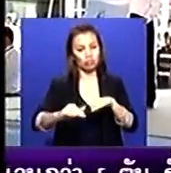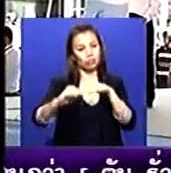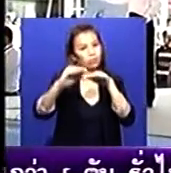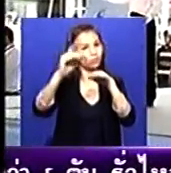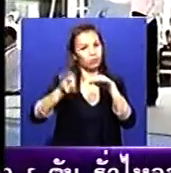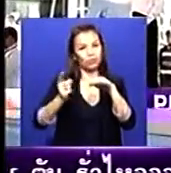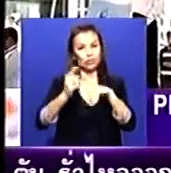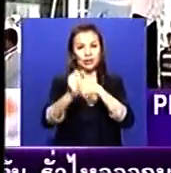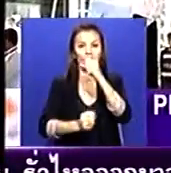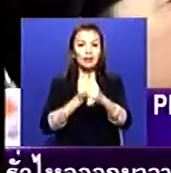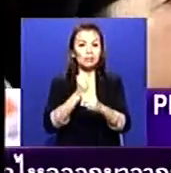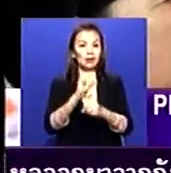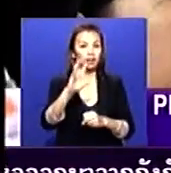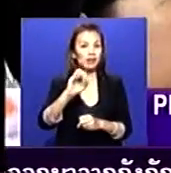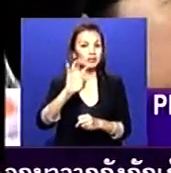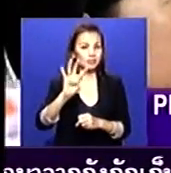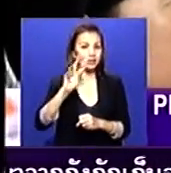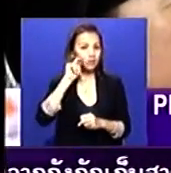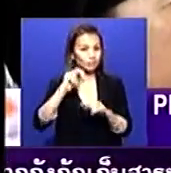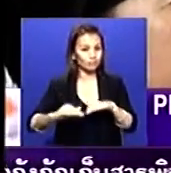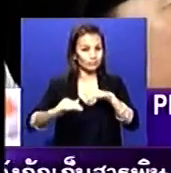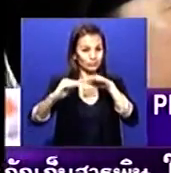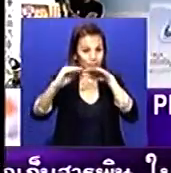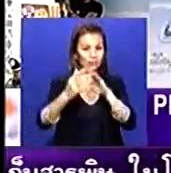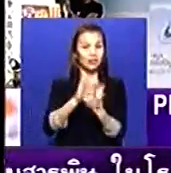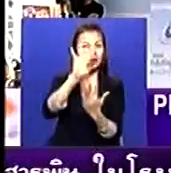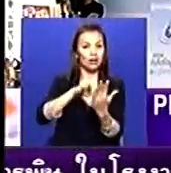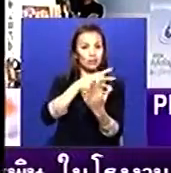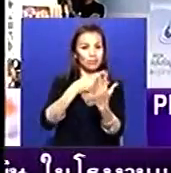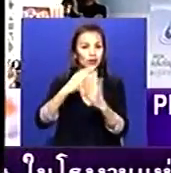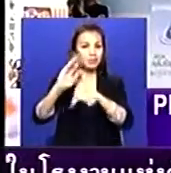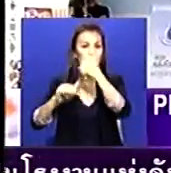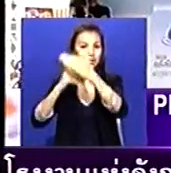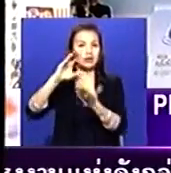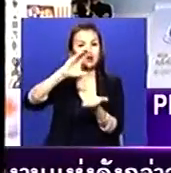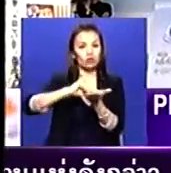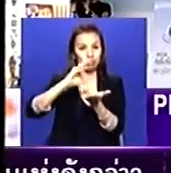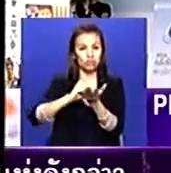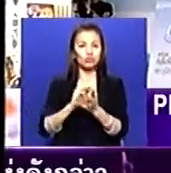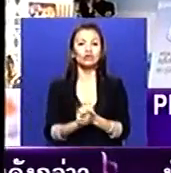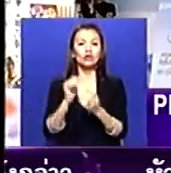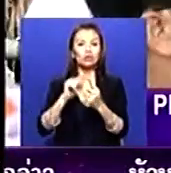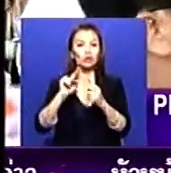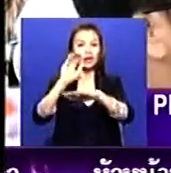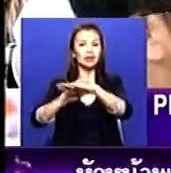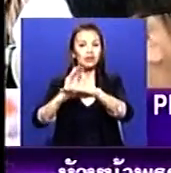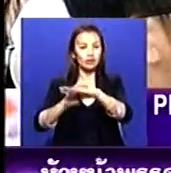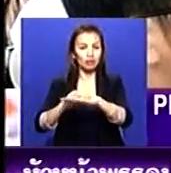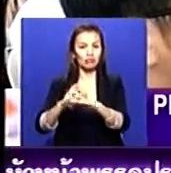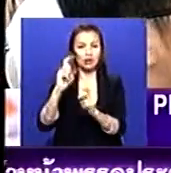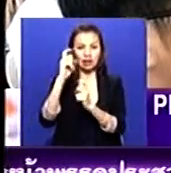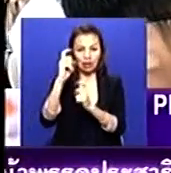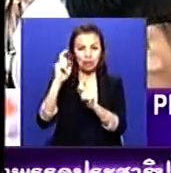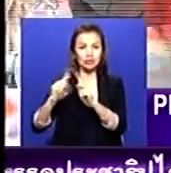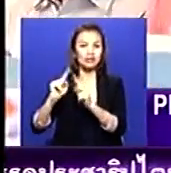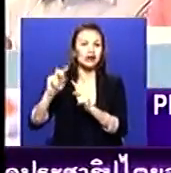มื่อปี2554ภายใต้แผนงานพัฒนาคลังข้อมูลระบบพยากรณ์และเตือนภัยเพื่อช่วยในการวิเคราะห์ปริมา